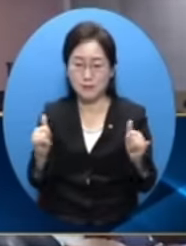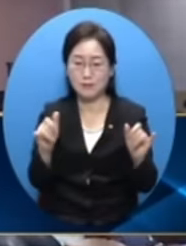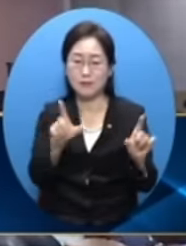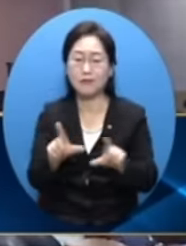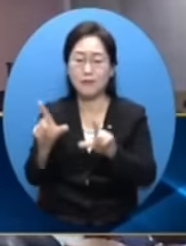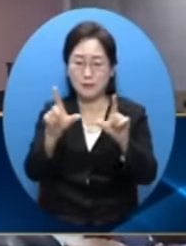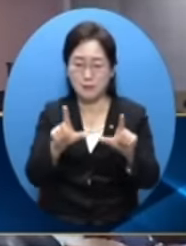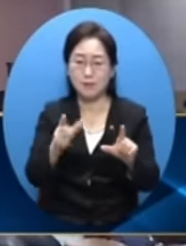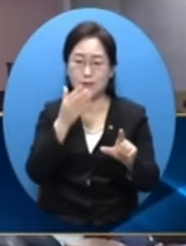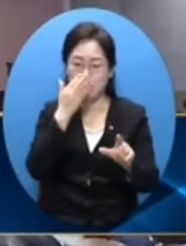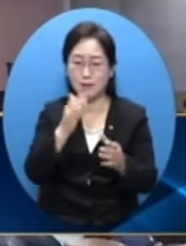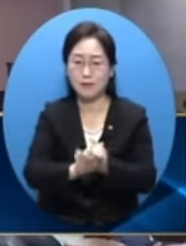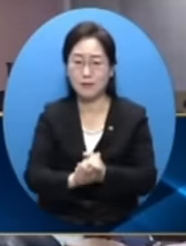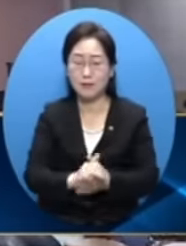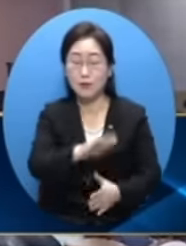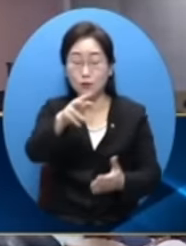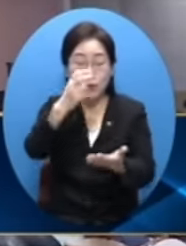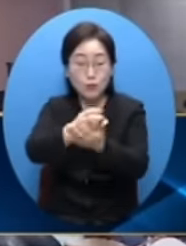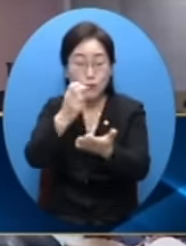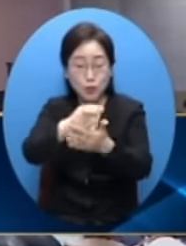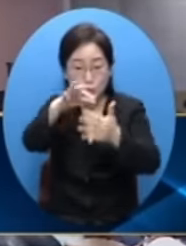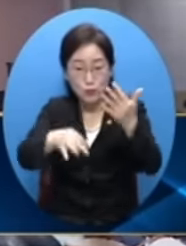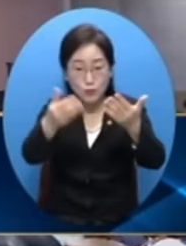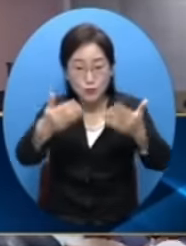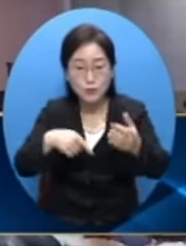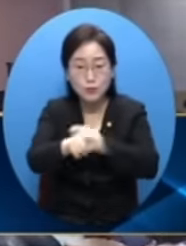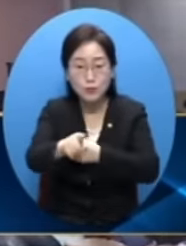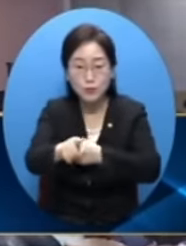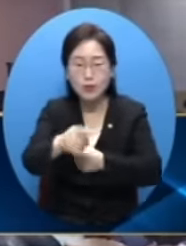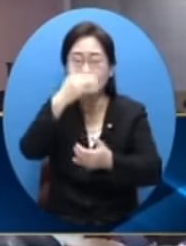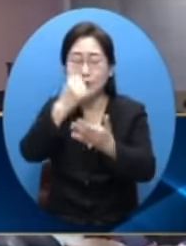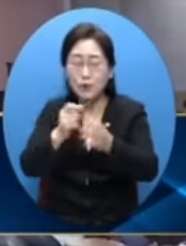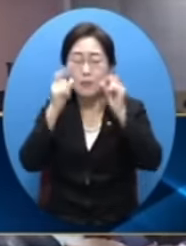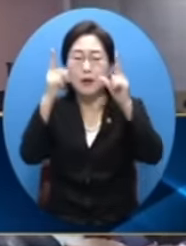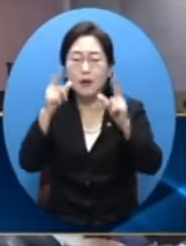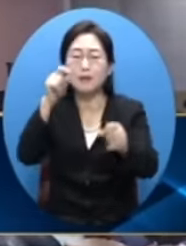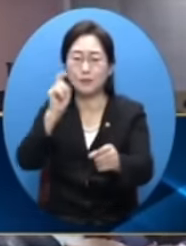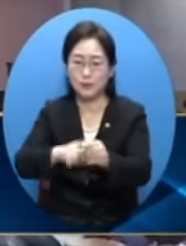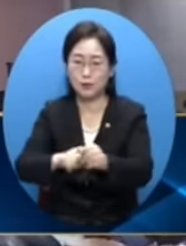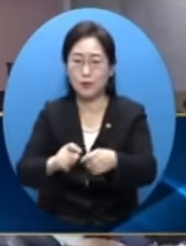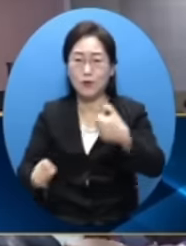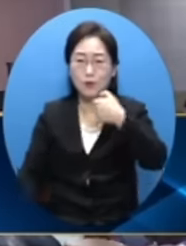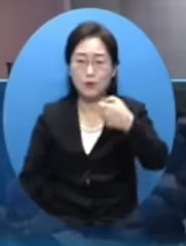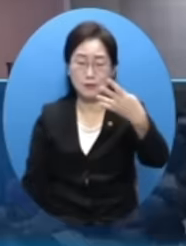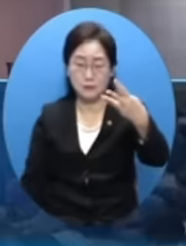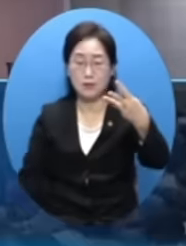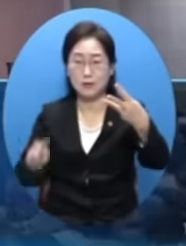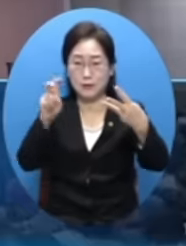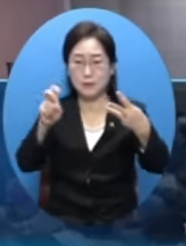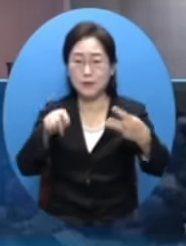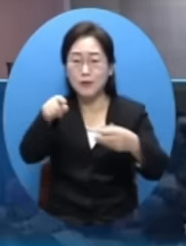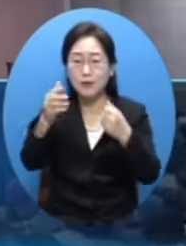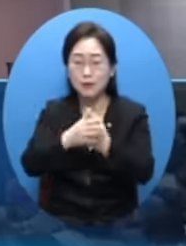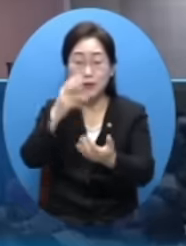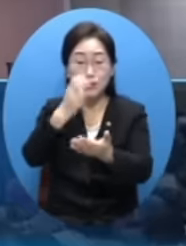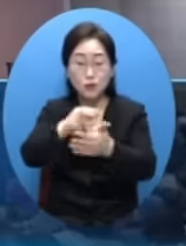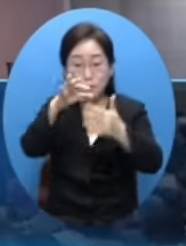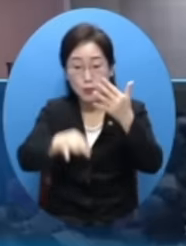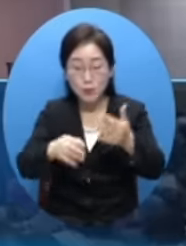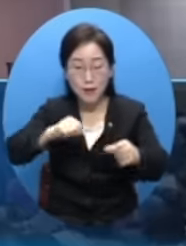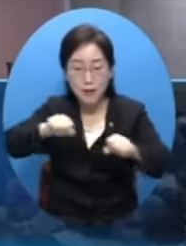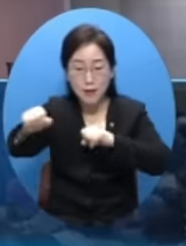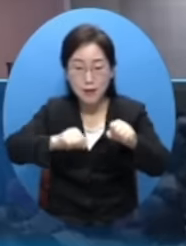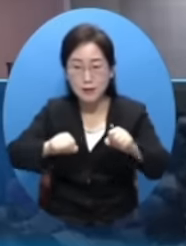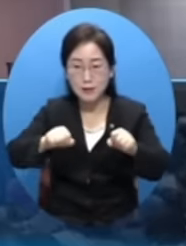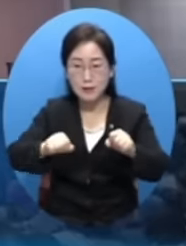것입니다. 우리에게 율법을 주신 것은 죄를 깨닫게 하시기 위함입니다. 로마서 3장 20절입니다 그러므로 율법의 행위로